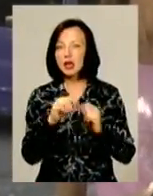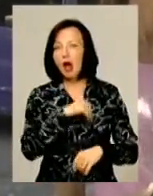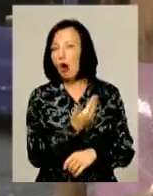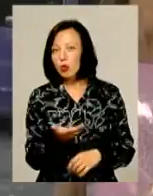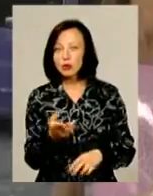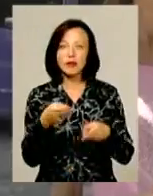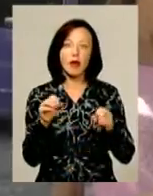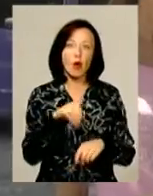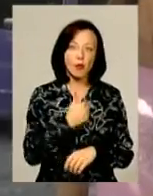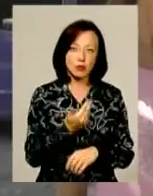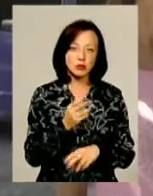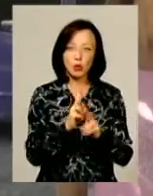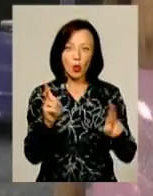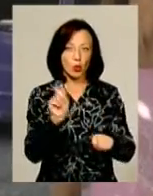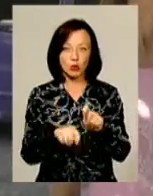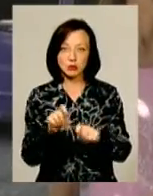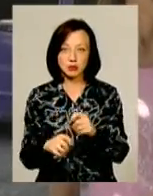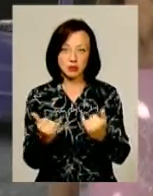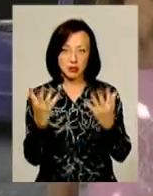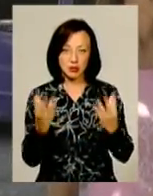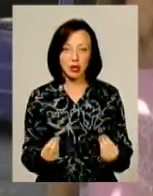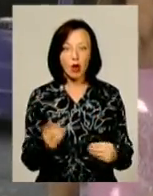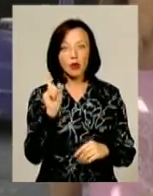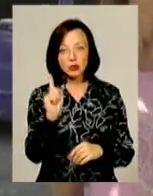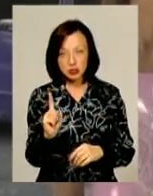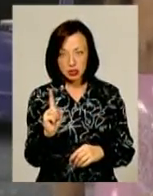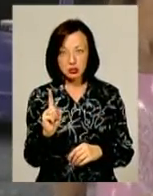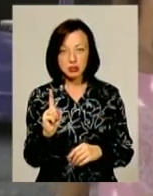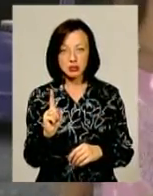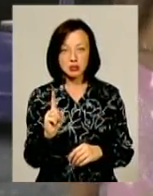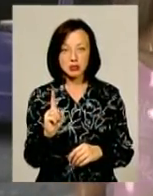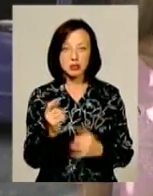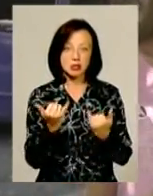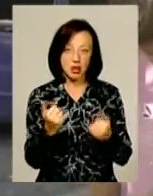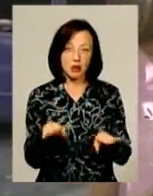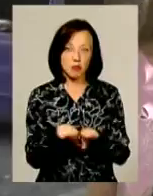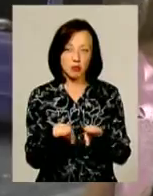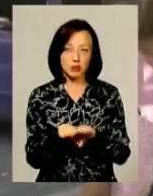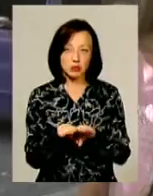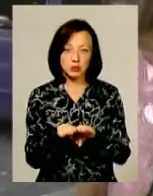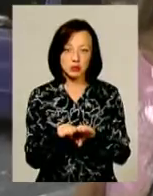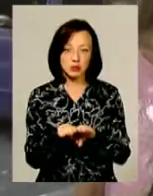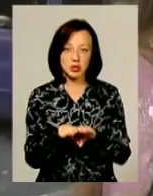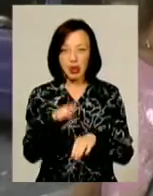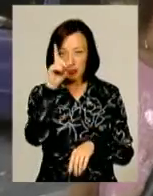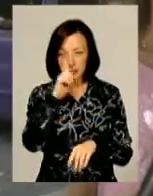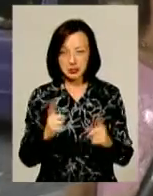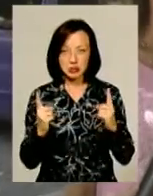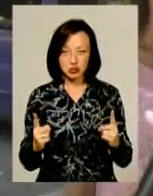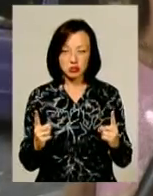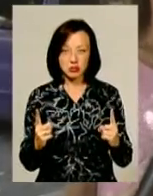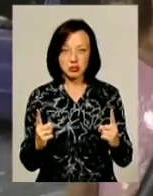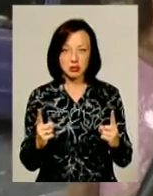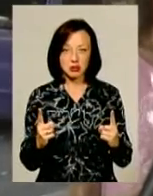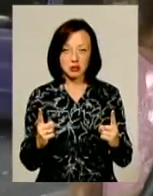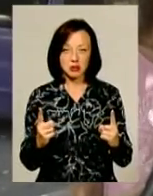де хочуть, і їх ніхто не контролює на даний момент. Хоча зараз вроді би як ввели як місячник, чи